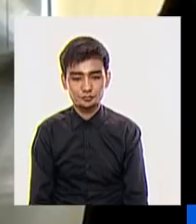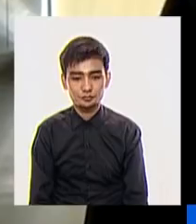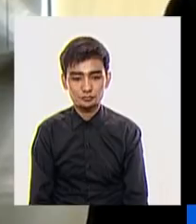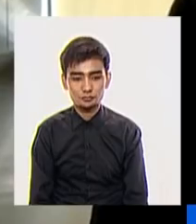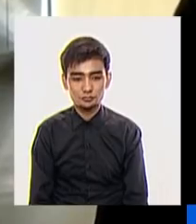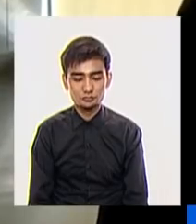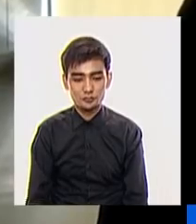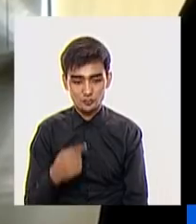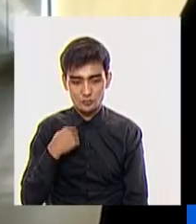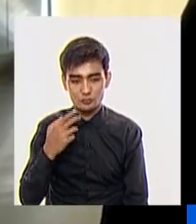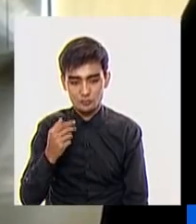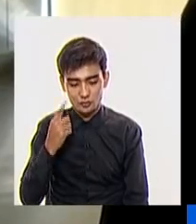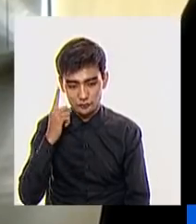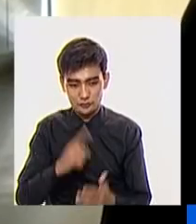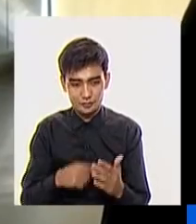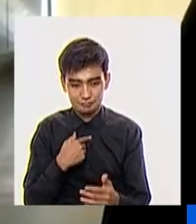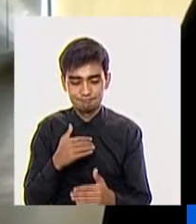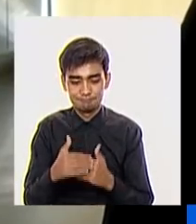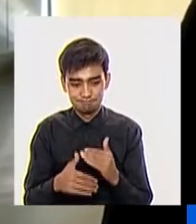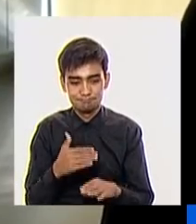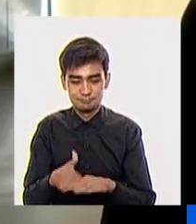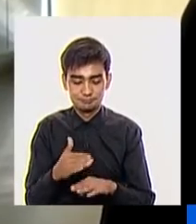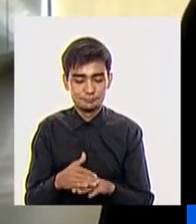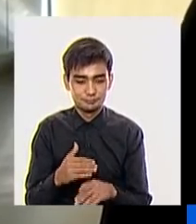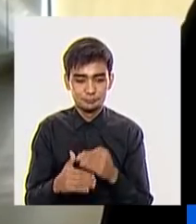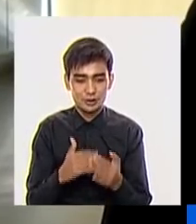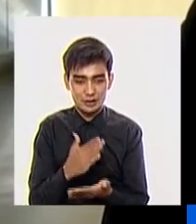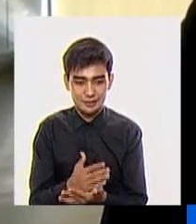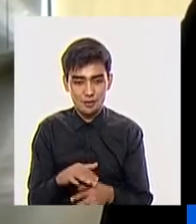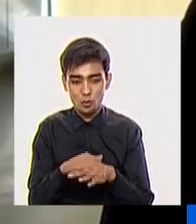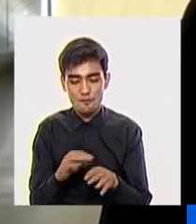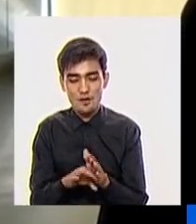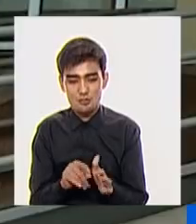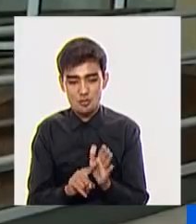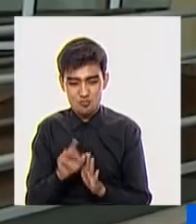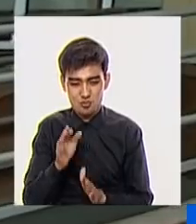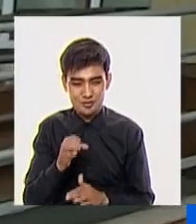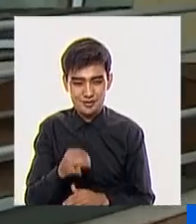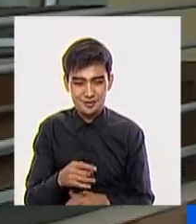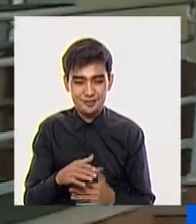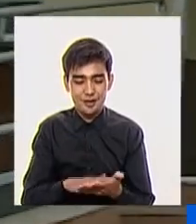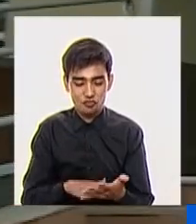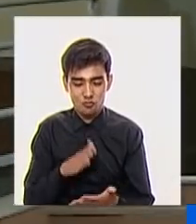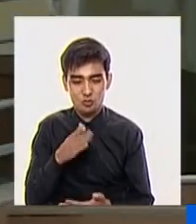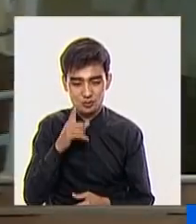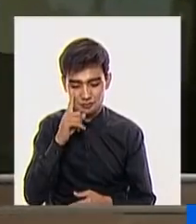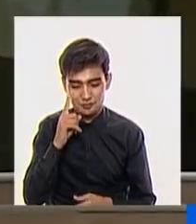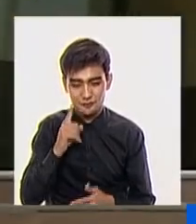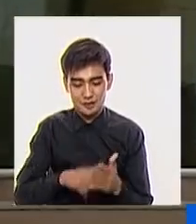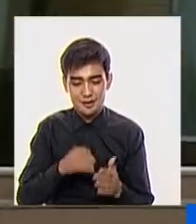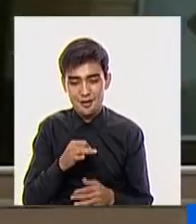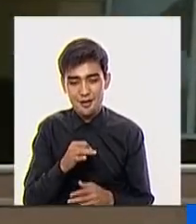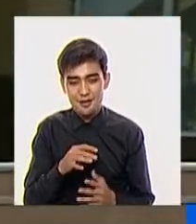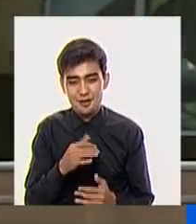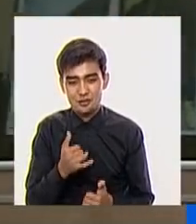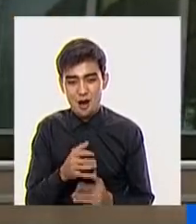Я думаю, безусловно, мы к этому идем, и это последовательный процесс. Из этих самых акимов сельских